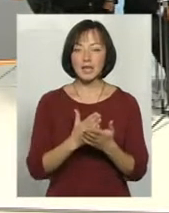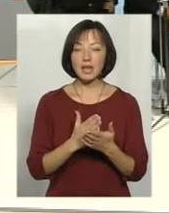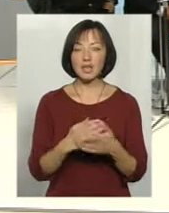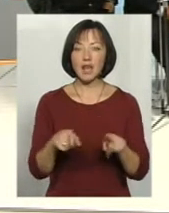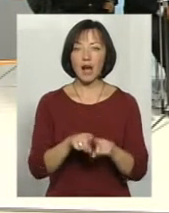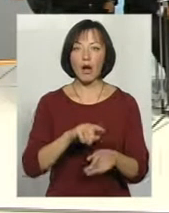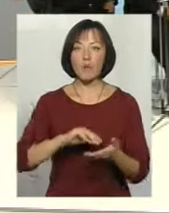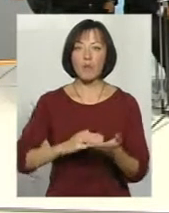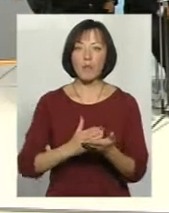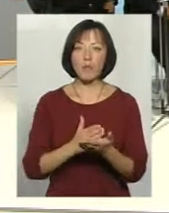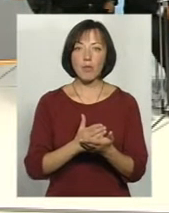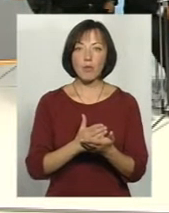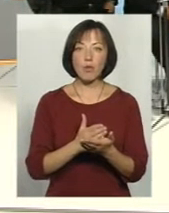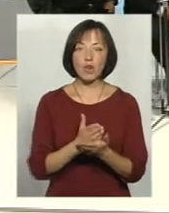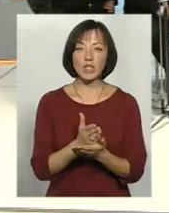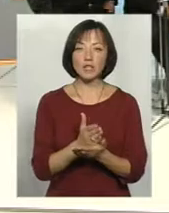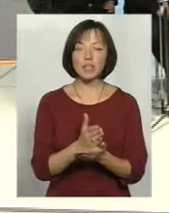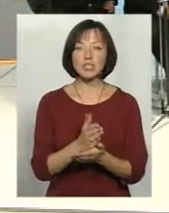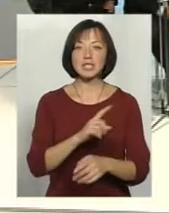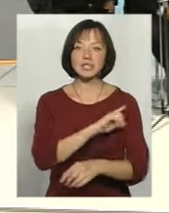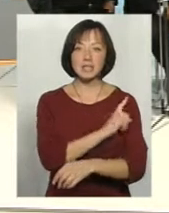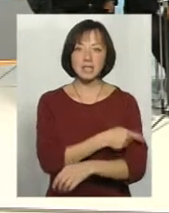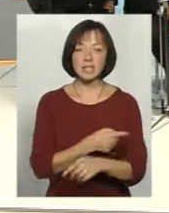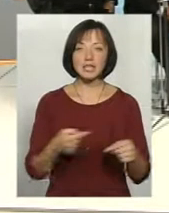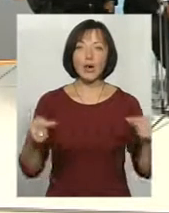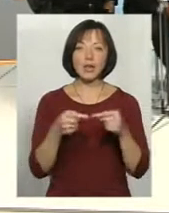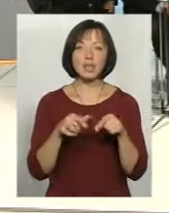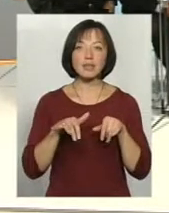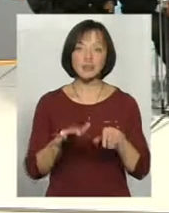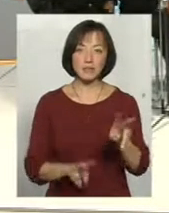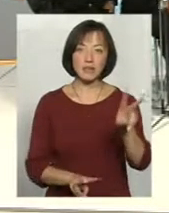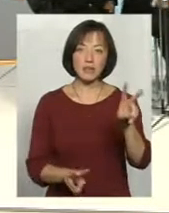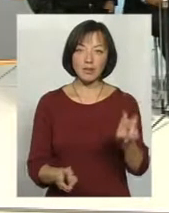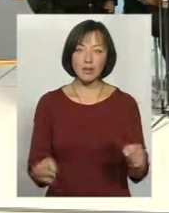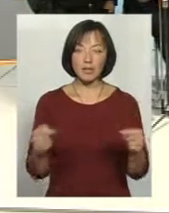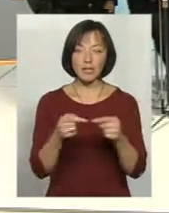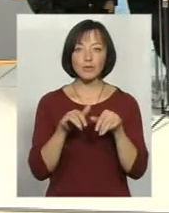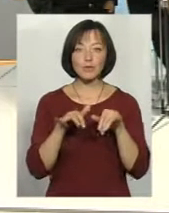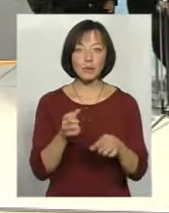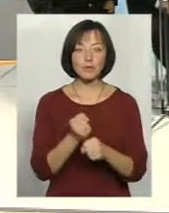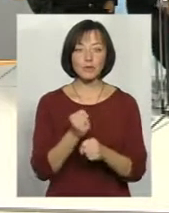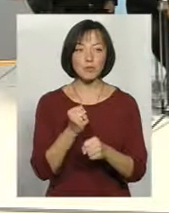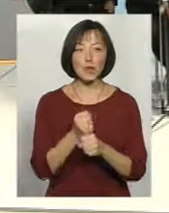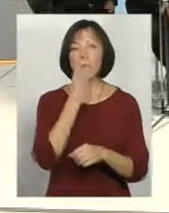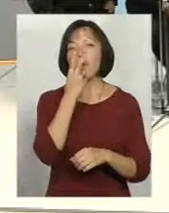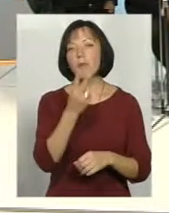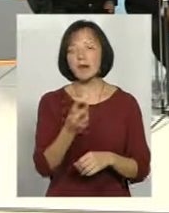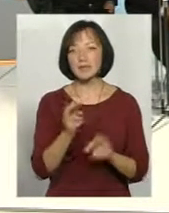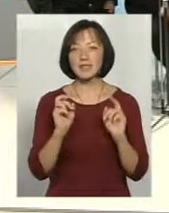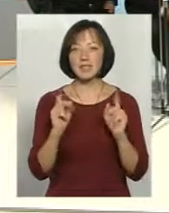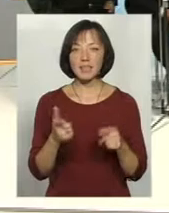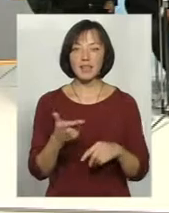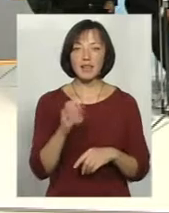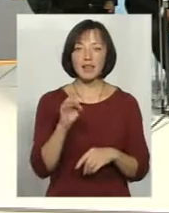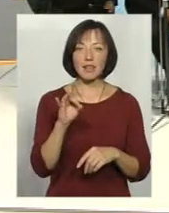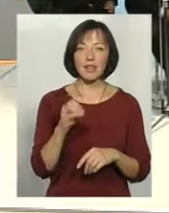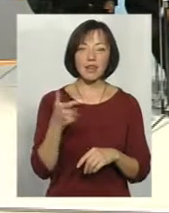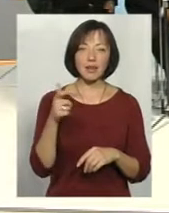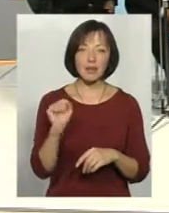політична сила, як за конкретні справи. Ми будемо просити їх конкретну справу зробити. Ну, побачимо, да, у нас є Герега